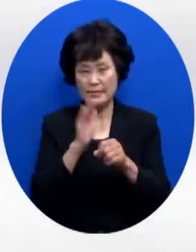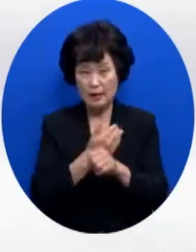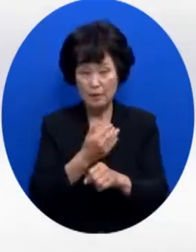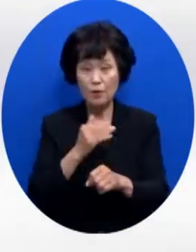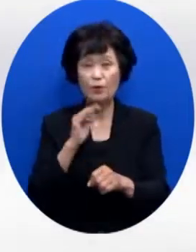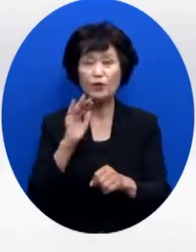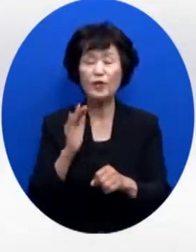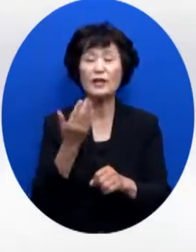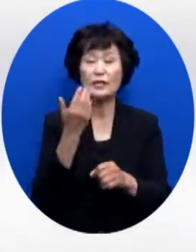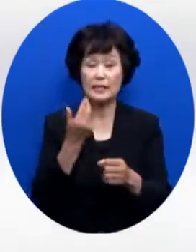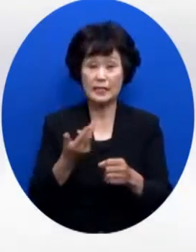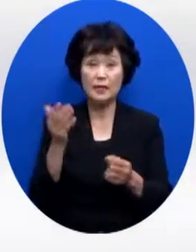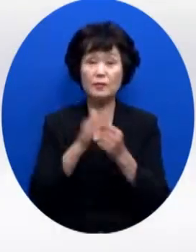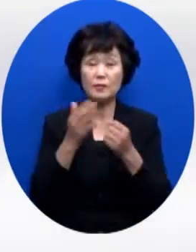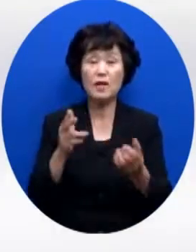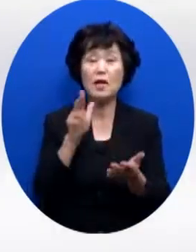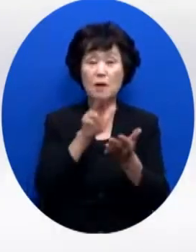중단하라 고 촉구했습니다